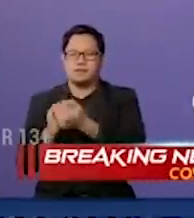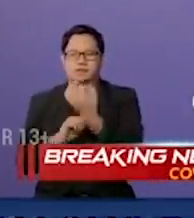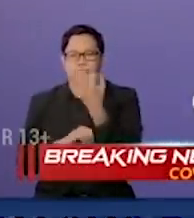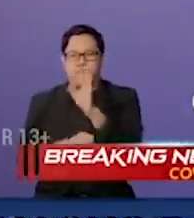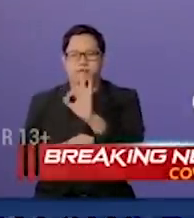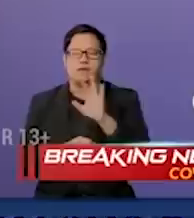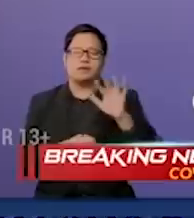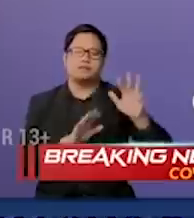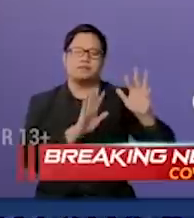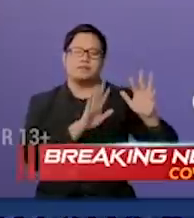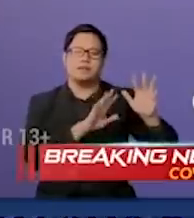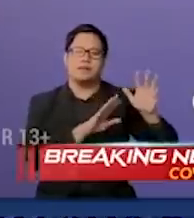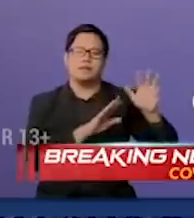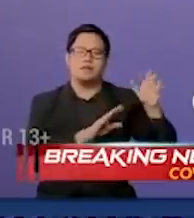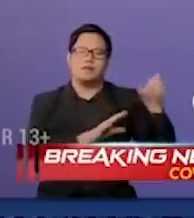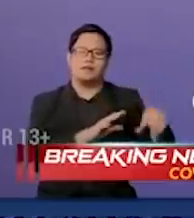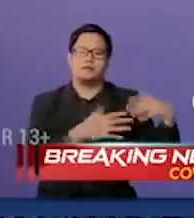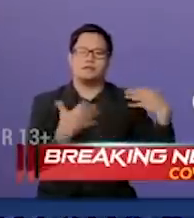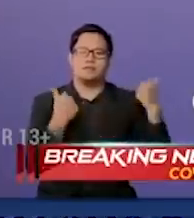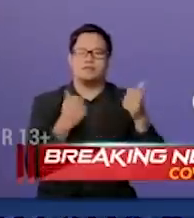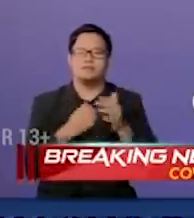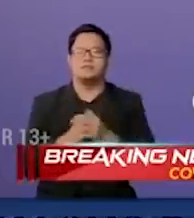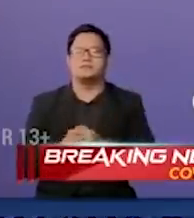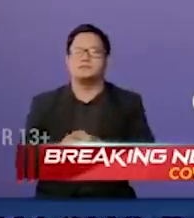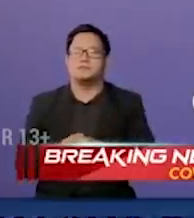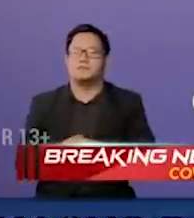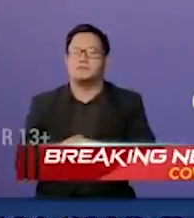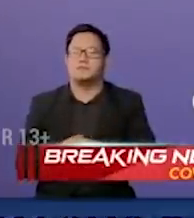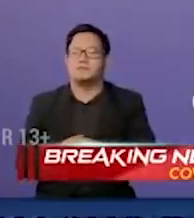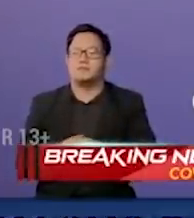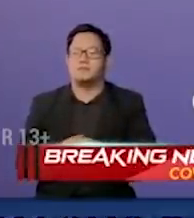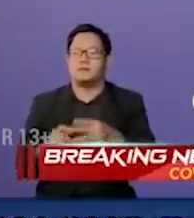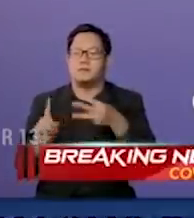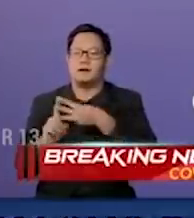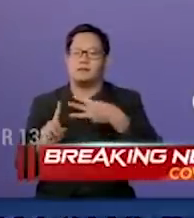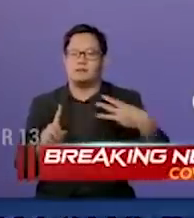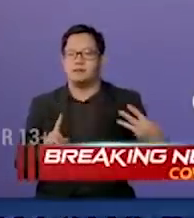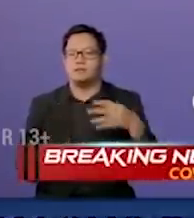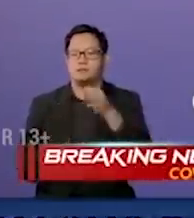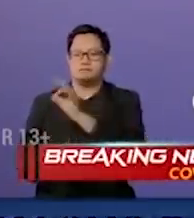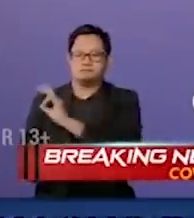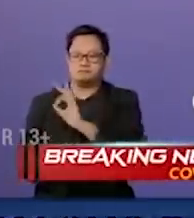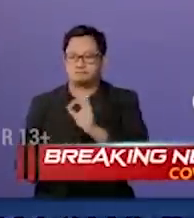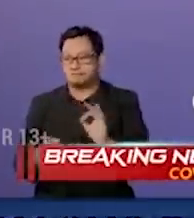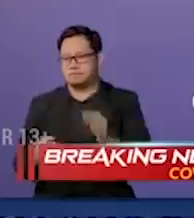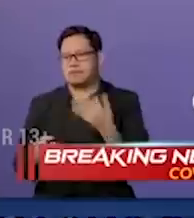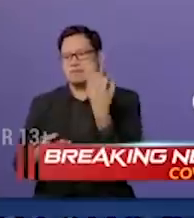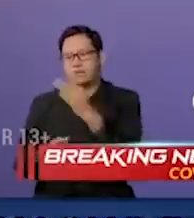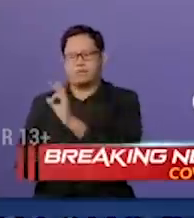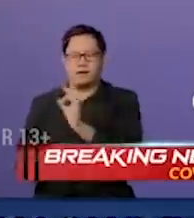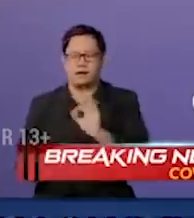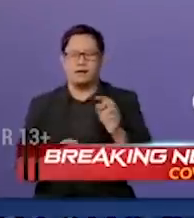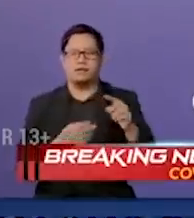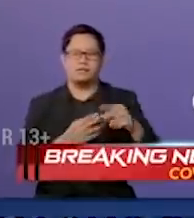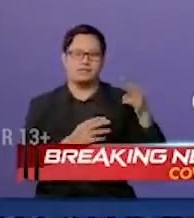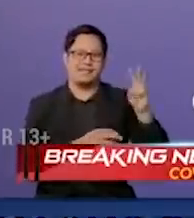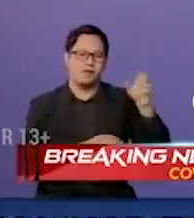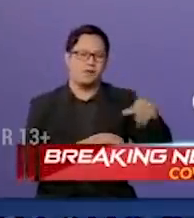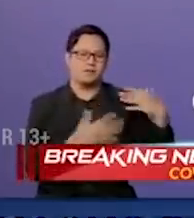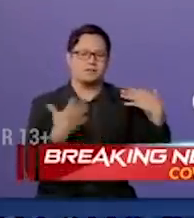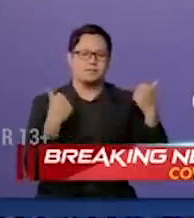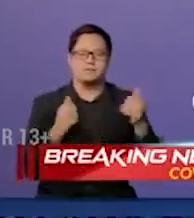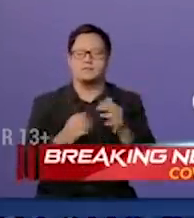9 sembuh di Bangka Belitung tidak ada kasus baru tiga sembuh di Kalimantan Barat